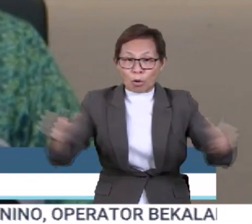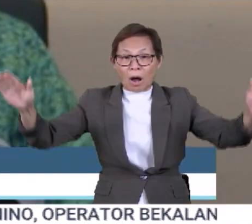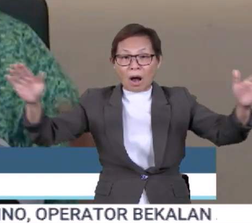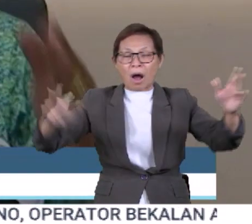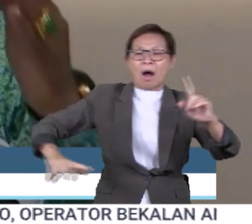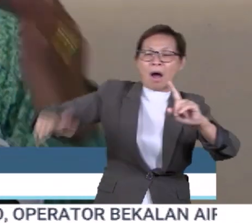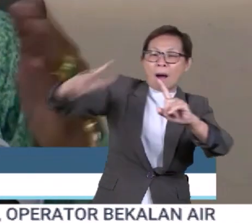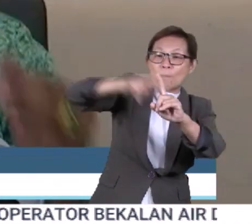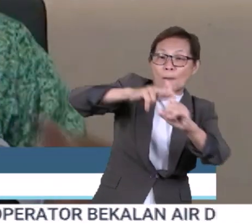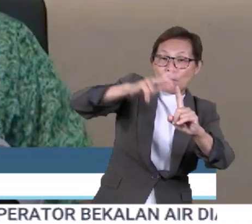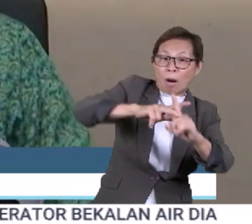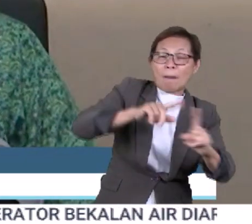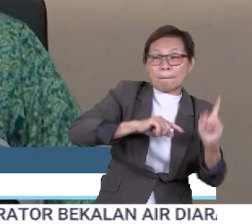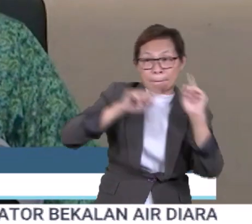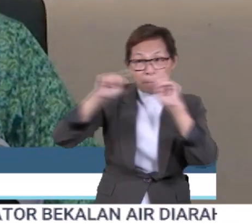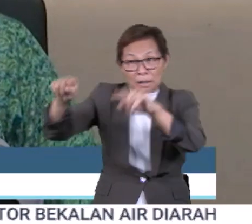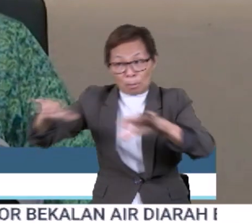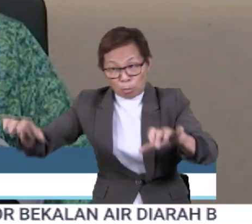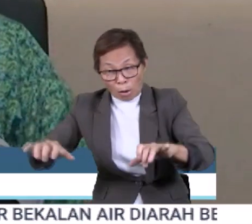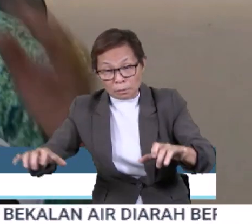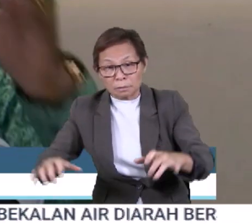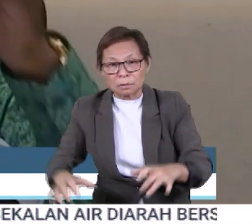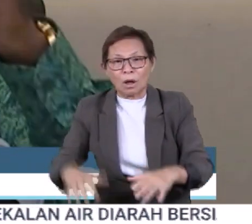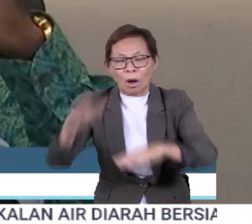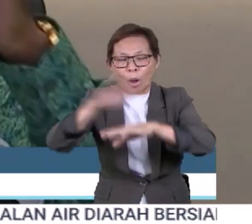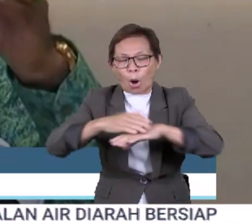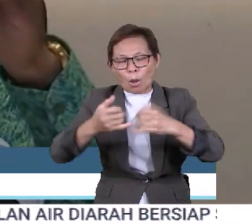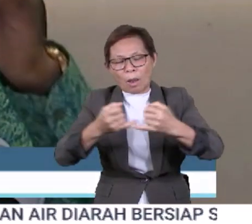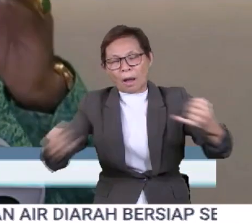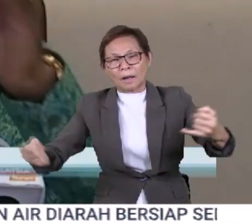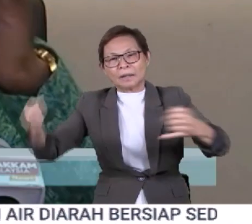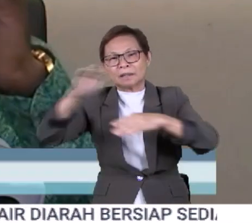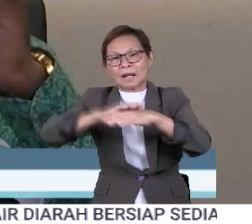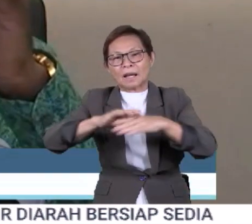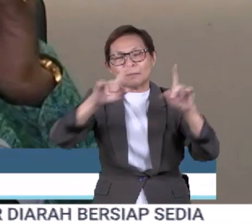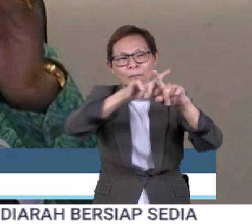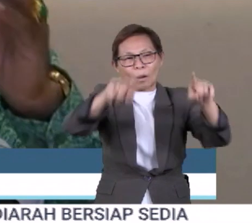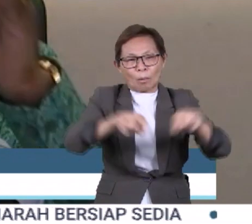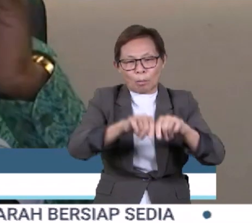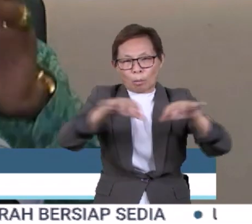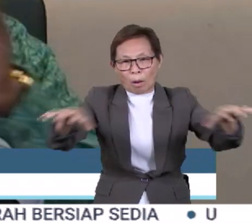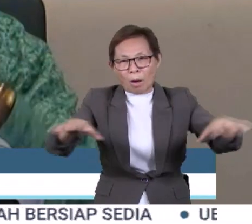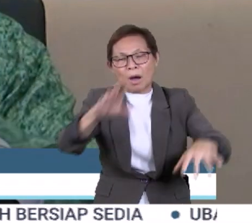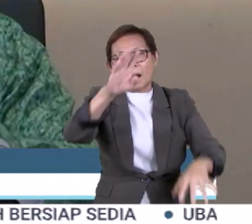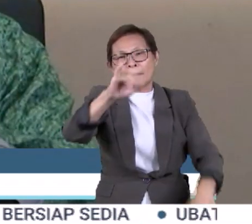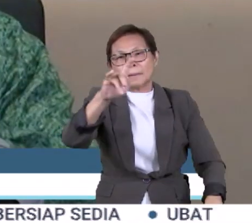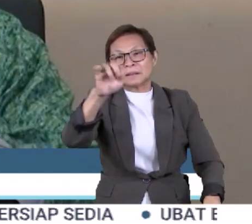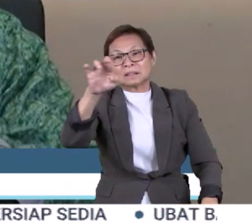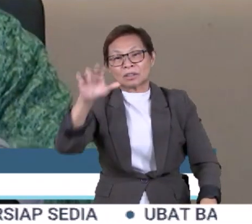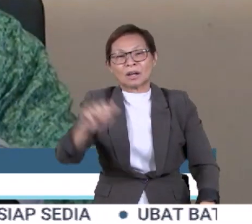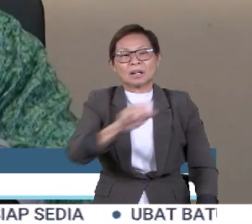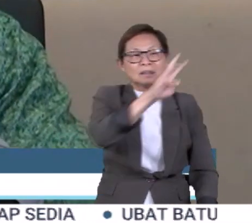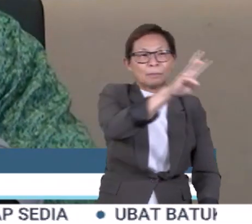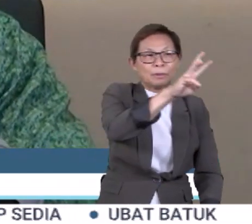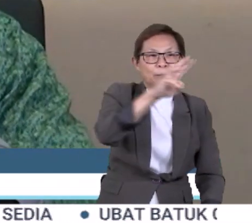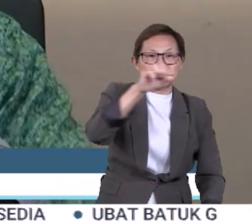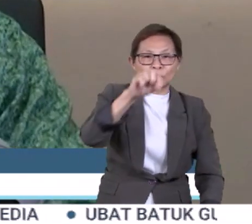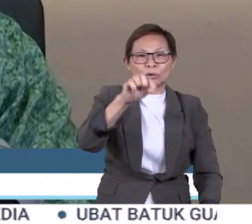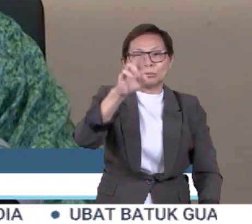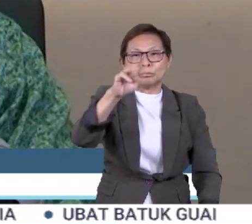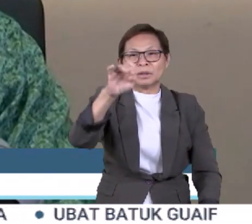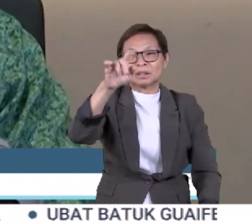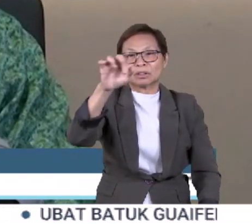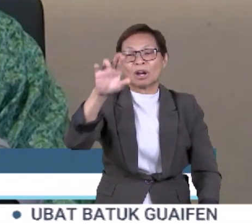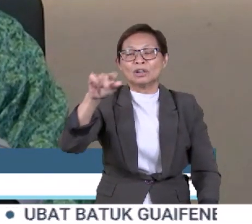yang dibuat online di dalam laman Mitra Dapil www Mitra